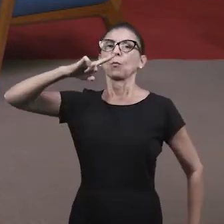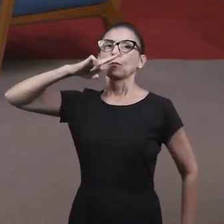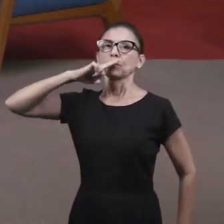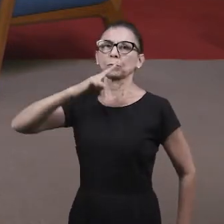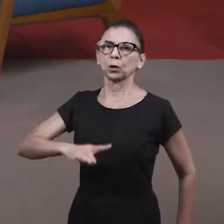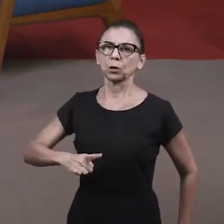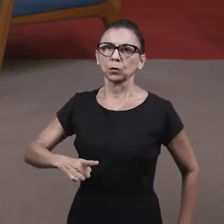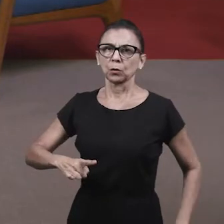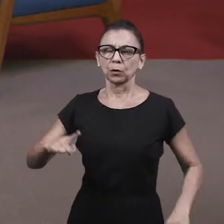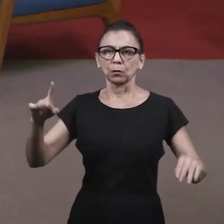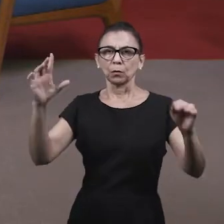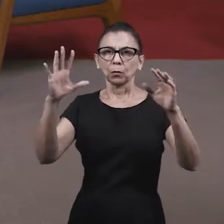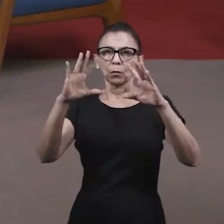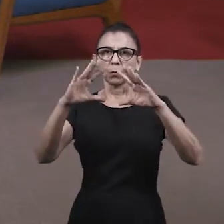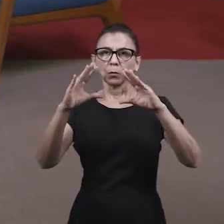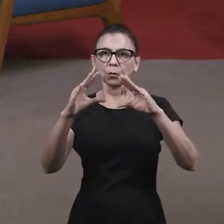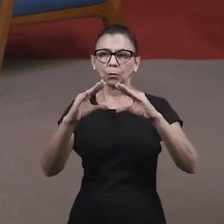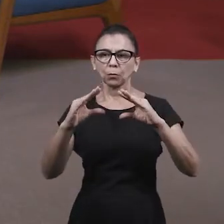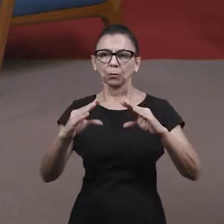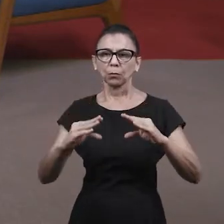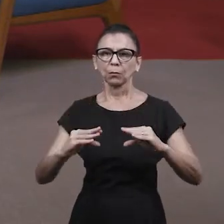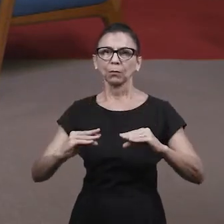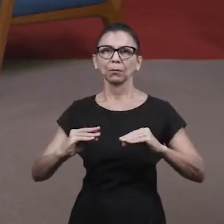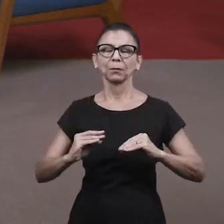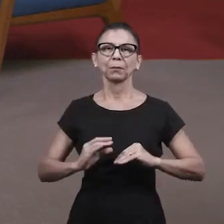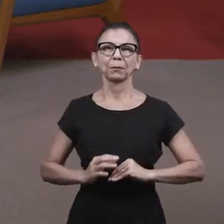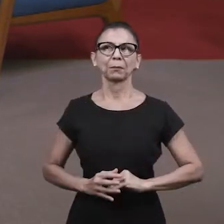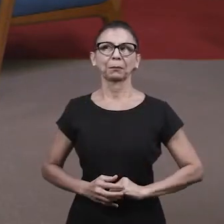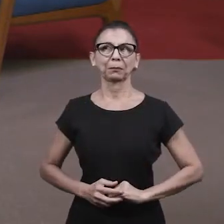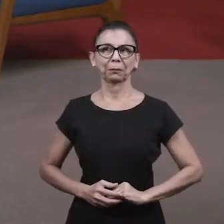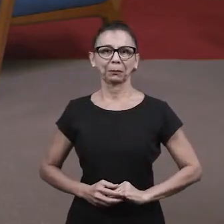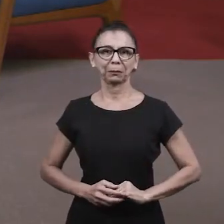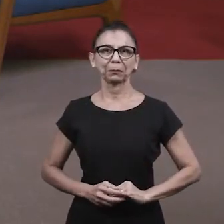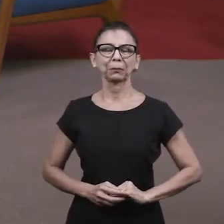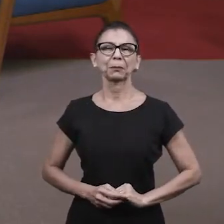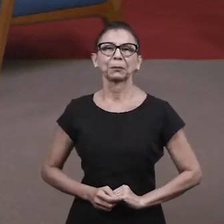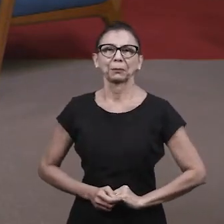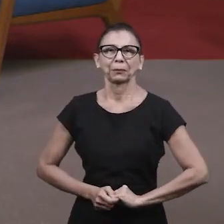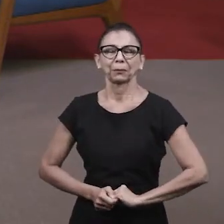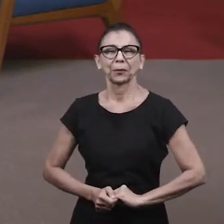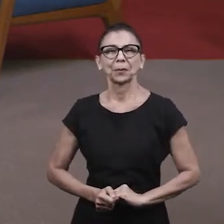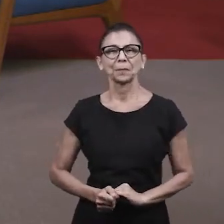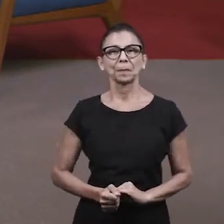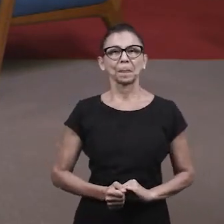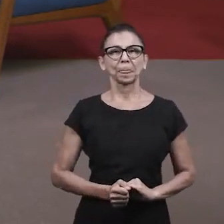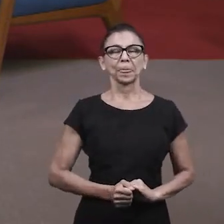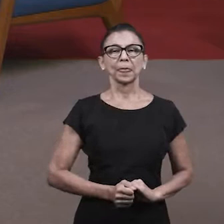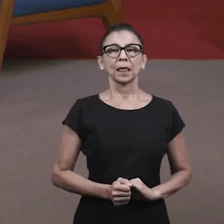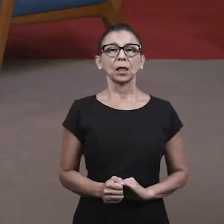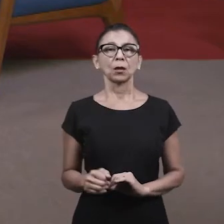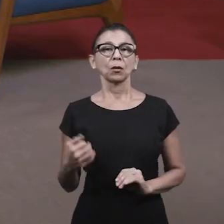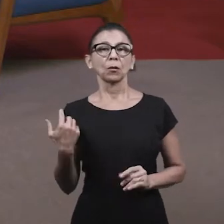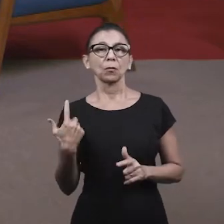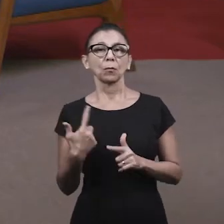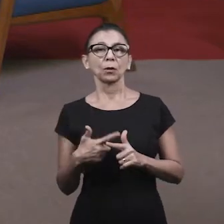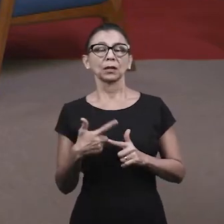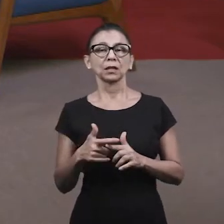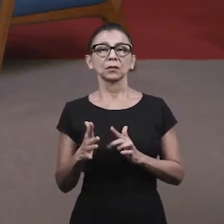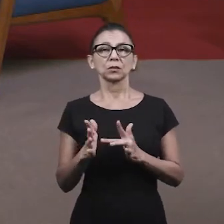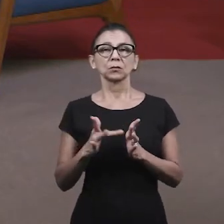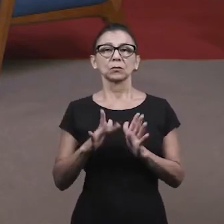Vent, calme-toi, la mer, calme-toi. C'est le Seigneur de l'ordre de la création. En